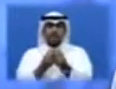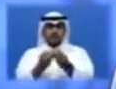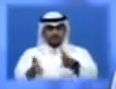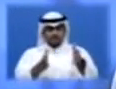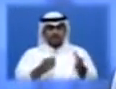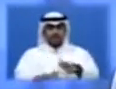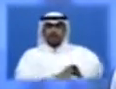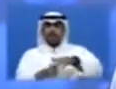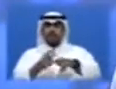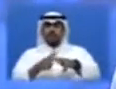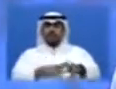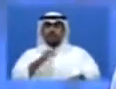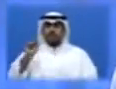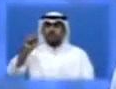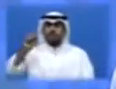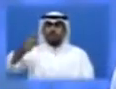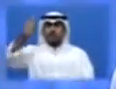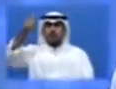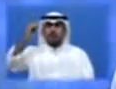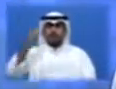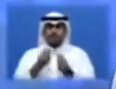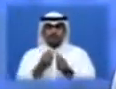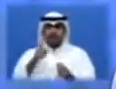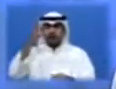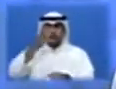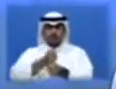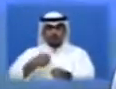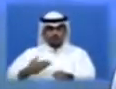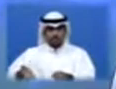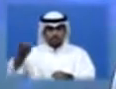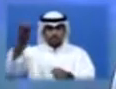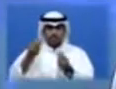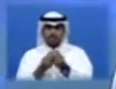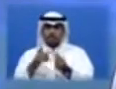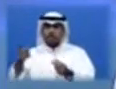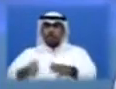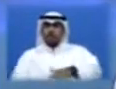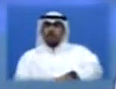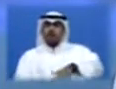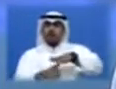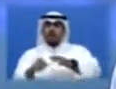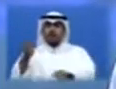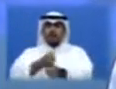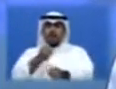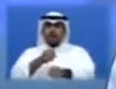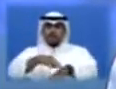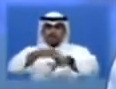صاحب السمو أمير البلاد الشيخ صباح الأحمد الجابر الصباح حفظه الله ورعاه قائدا للعمل